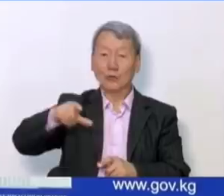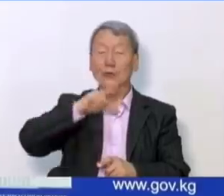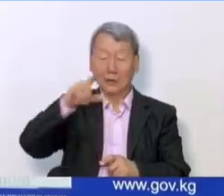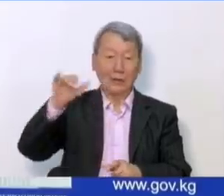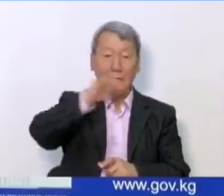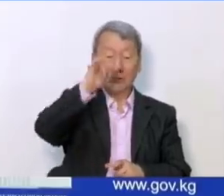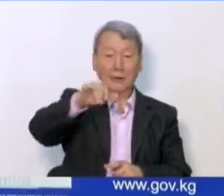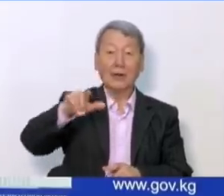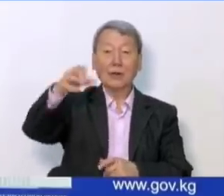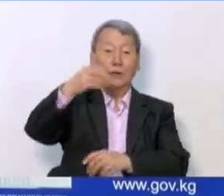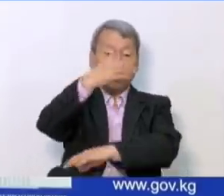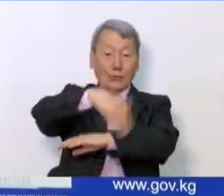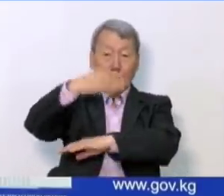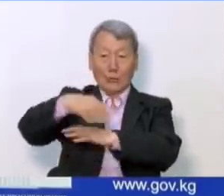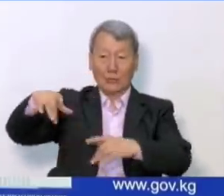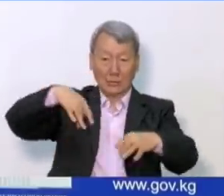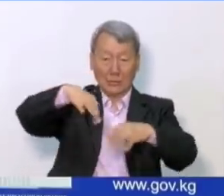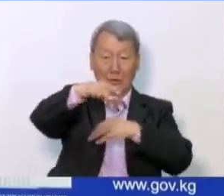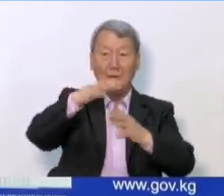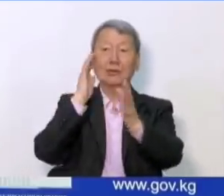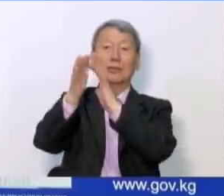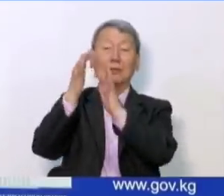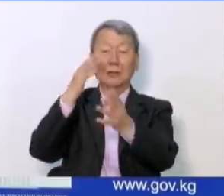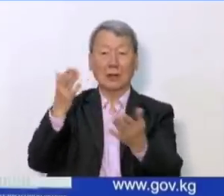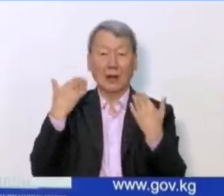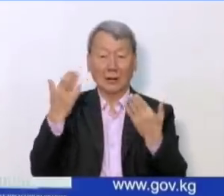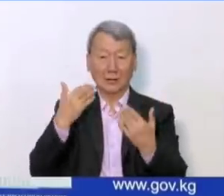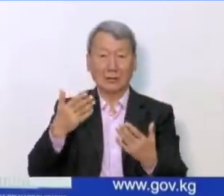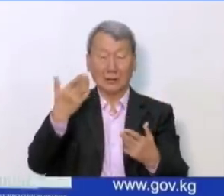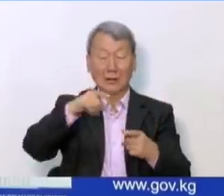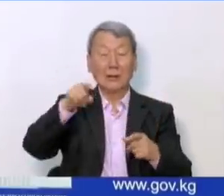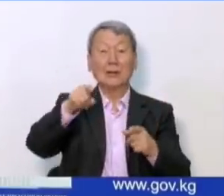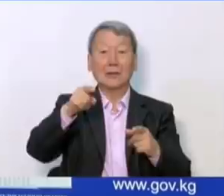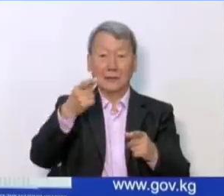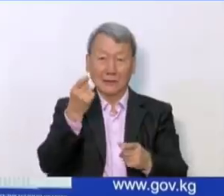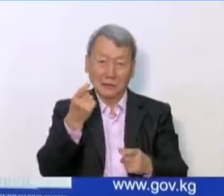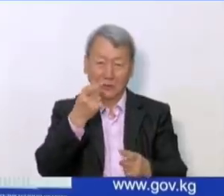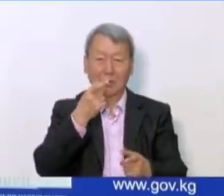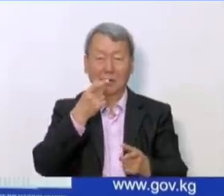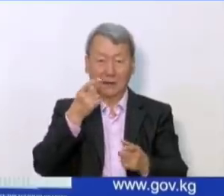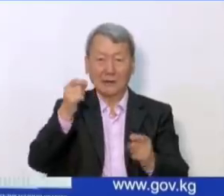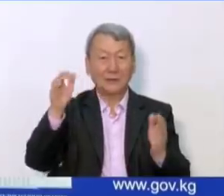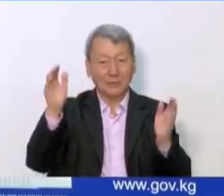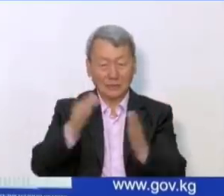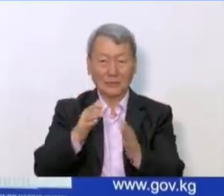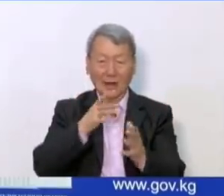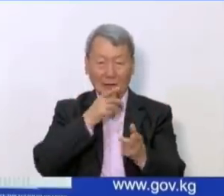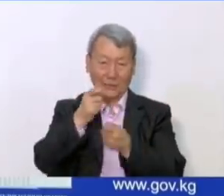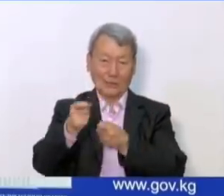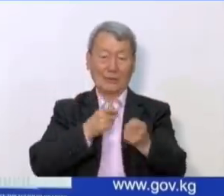дагыла ошо көчөдө көбүрөөк жүрүп атасыңар, парктарга барып келип атышат. Мына ушул жагын деген кичине кыскарта турсак,